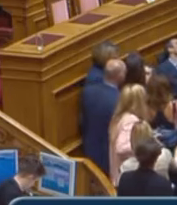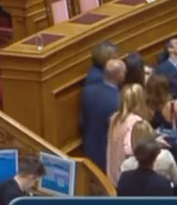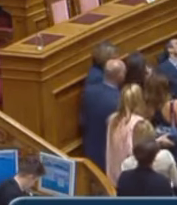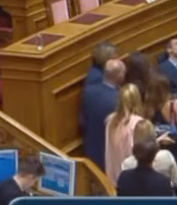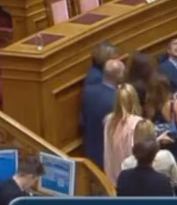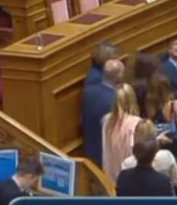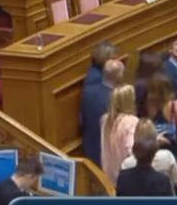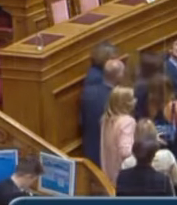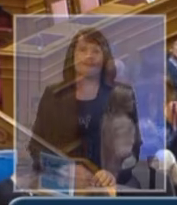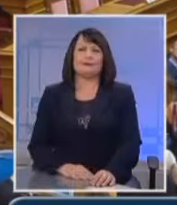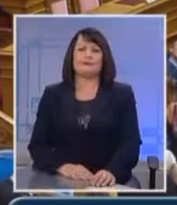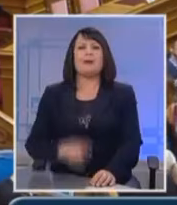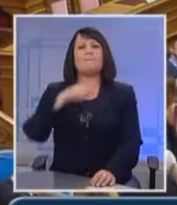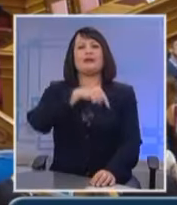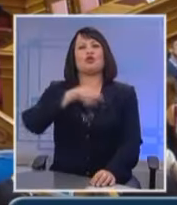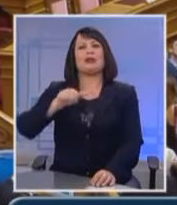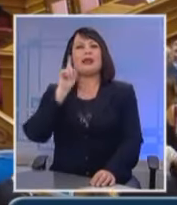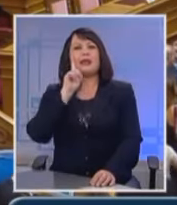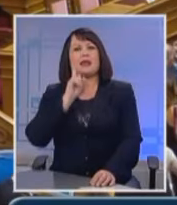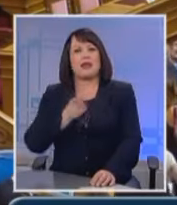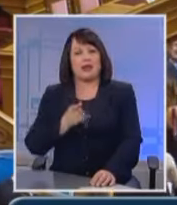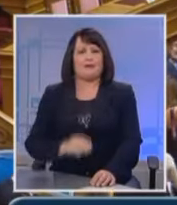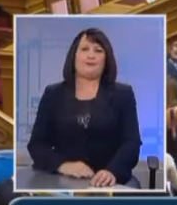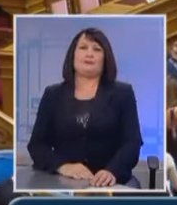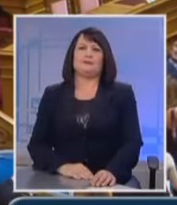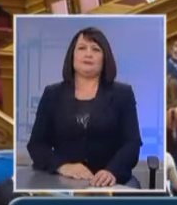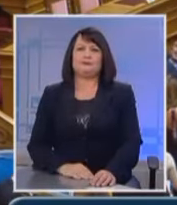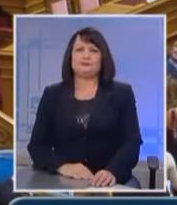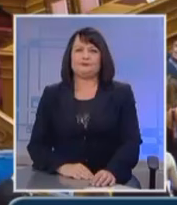Και Πατρόνη Εκατερίνη.